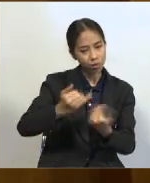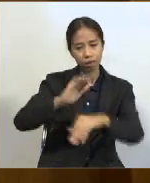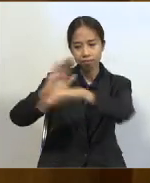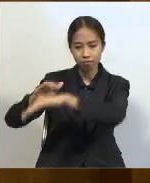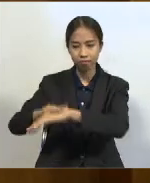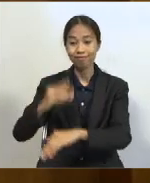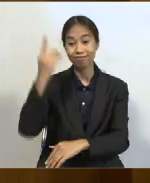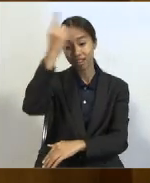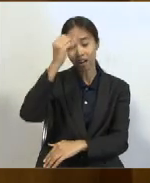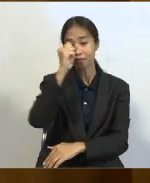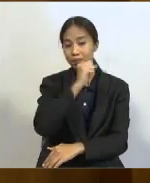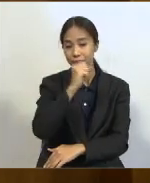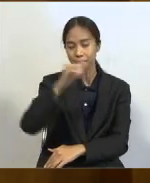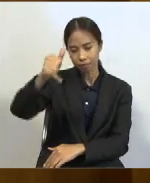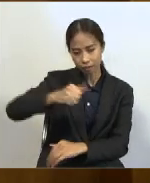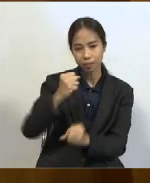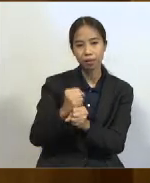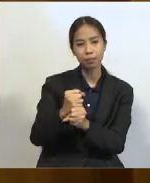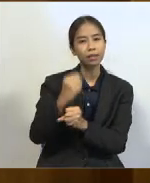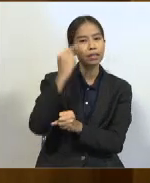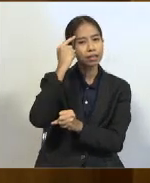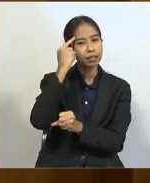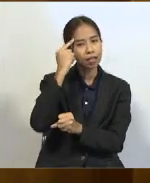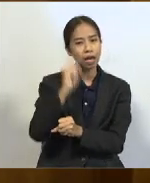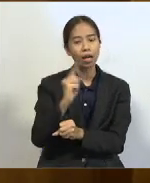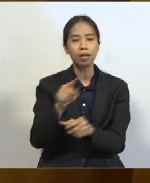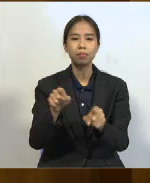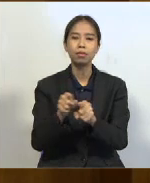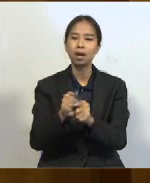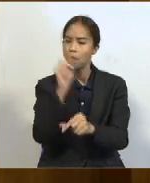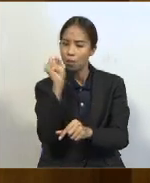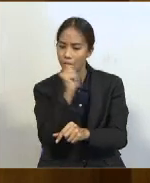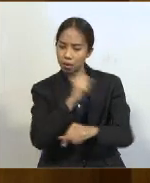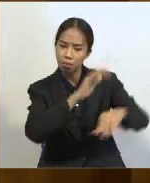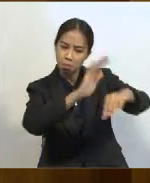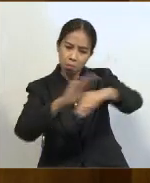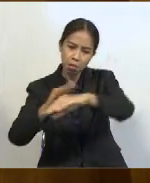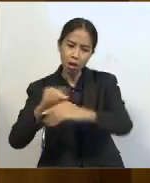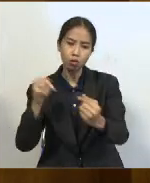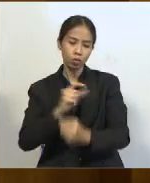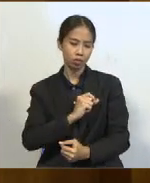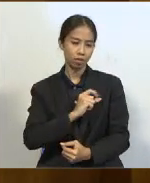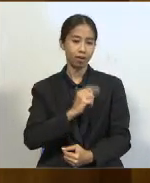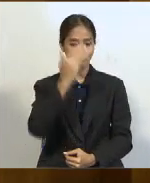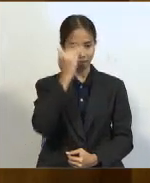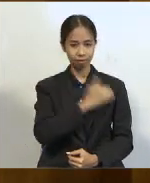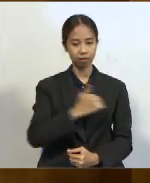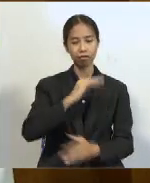ก็แทนที่จะเป็นเรื่องราวของแกรมมี่อย่างเดียวก็เลยดึงนักร้องในสังกัดต่างๆที่เป็นคาทอลิกเข้ามาร่วมง